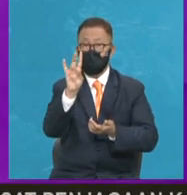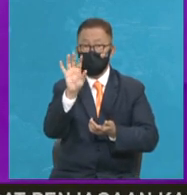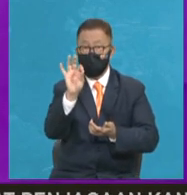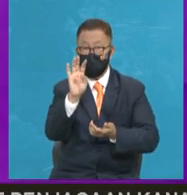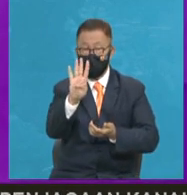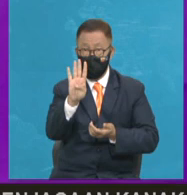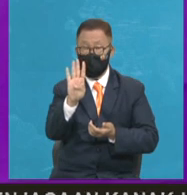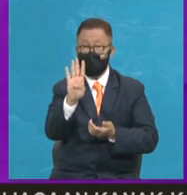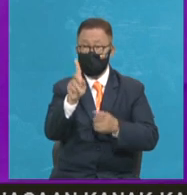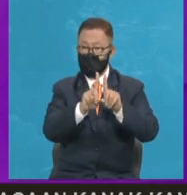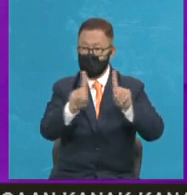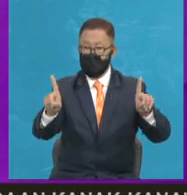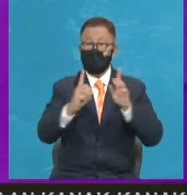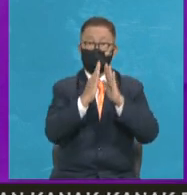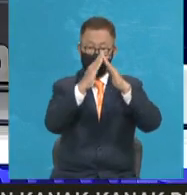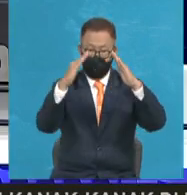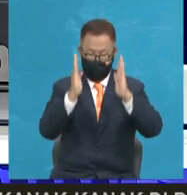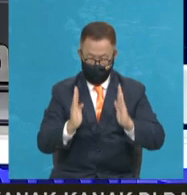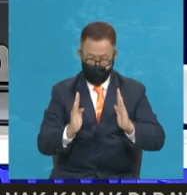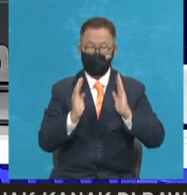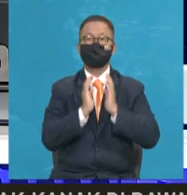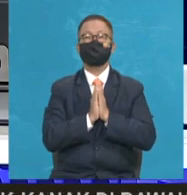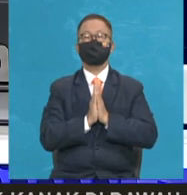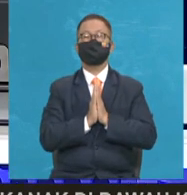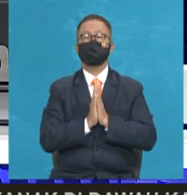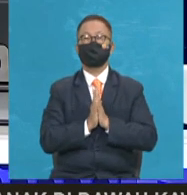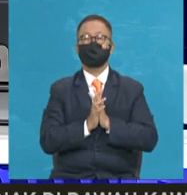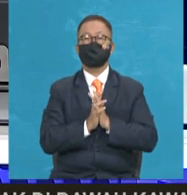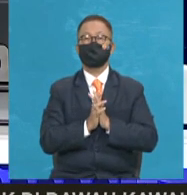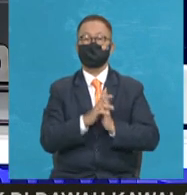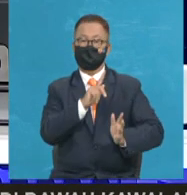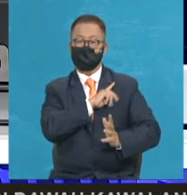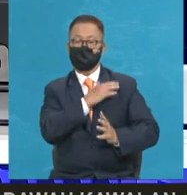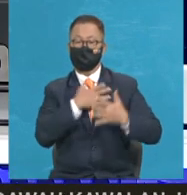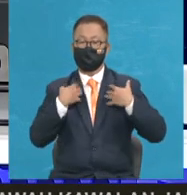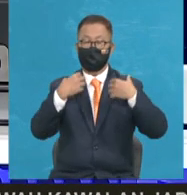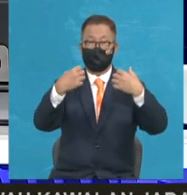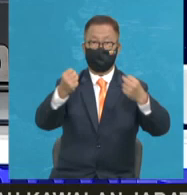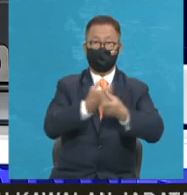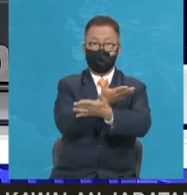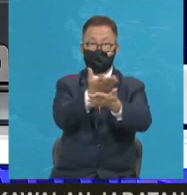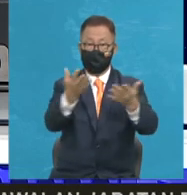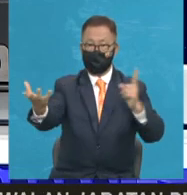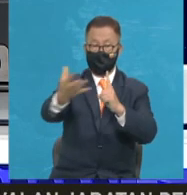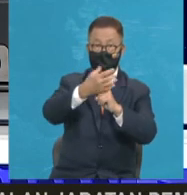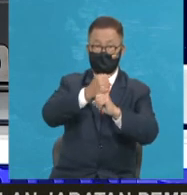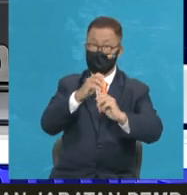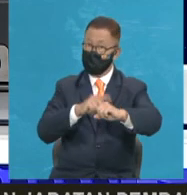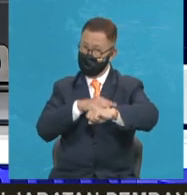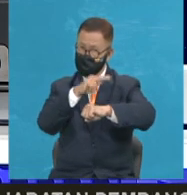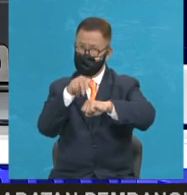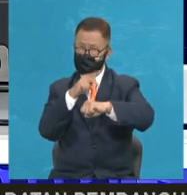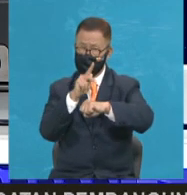kini sedang menjalani pengasingan diri dirumah Hai Menteri Kesehatan juga memaklumkan mengenai pencapaian program